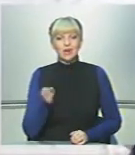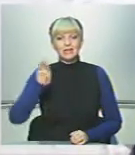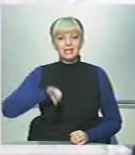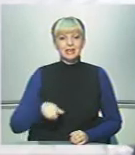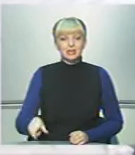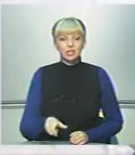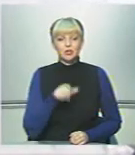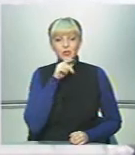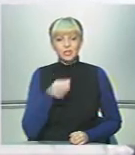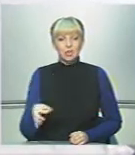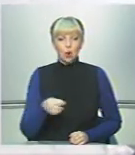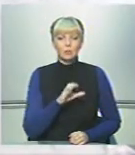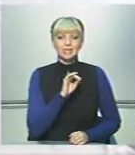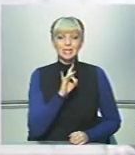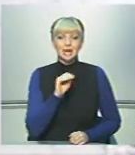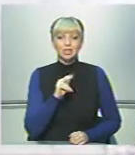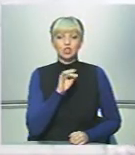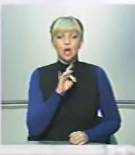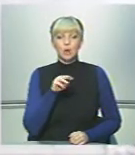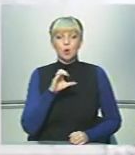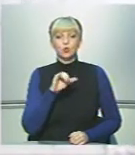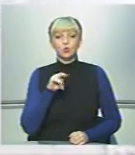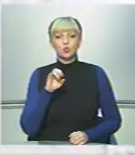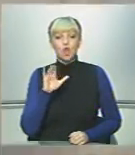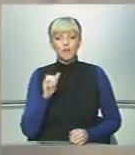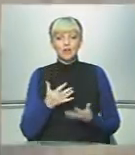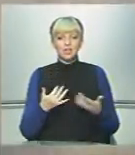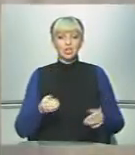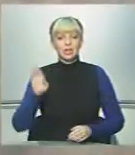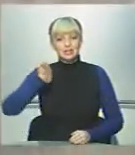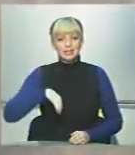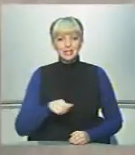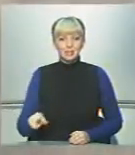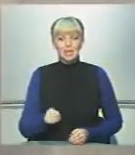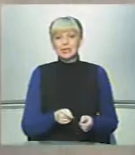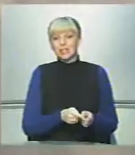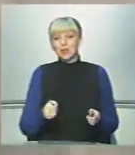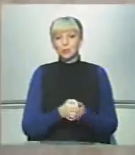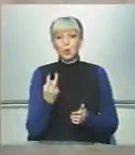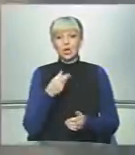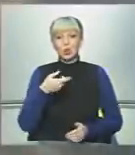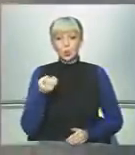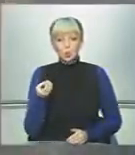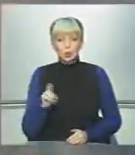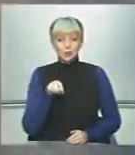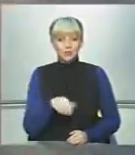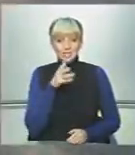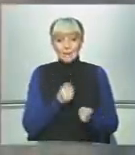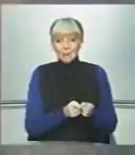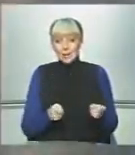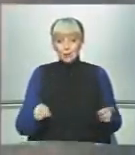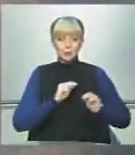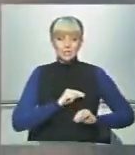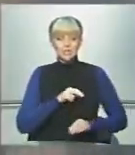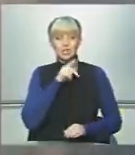Чернівецької області. Це Серед, Черемош, Сучава та інші гірські річки. І триватиме до 3 грудня. В цей період